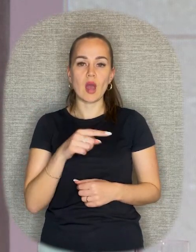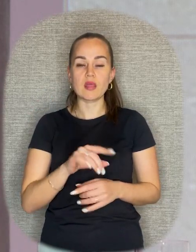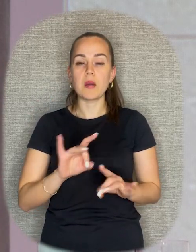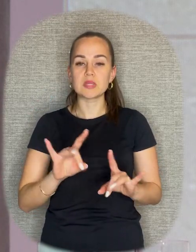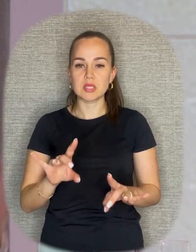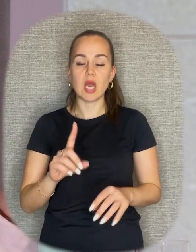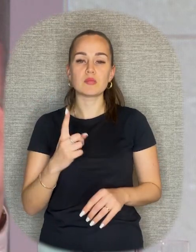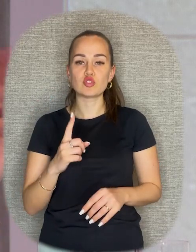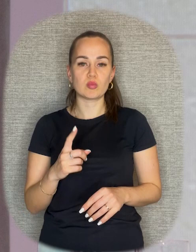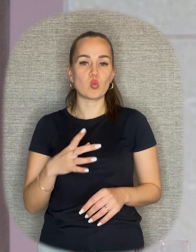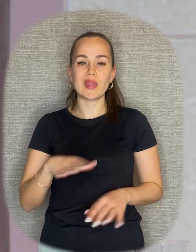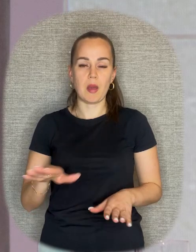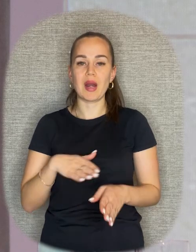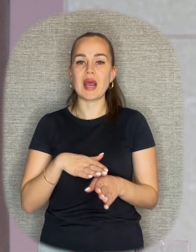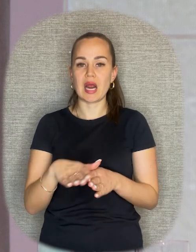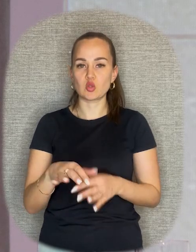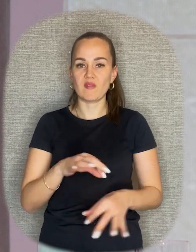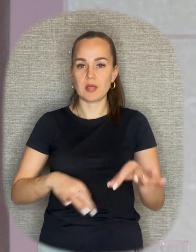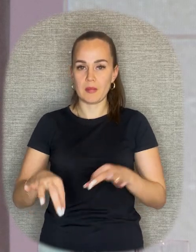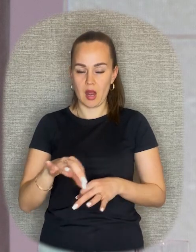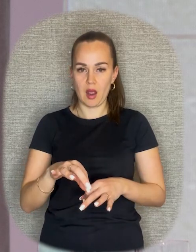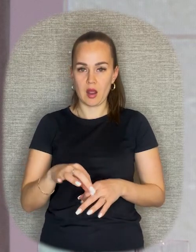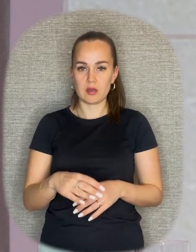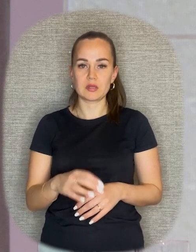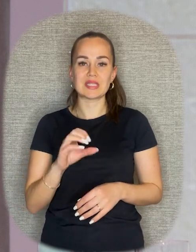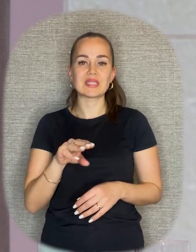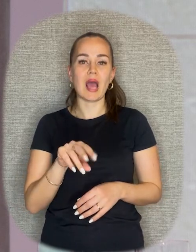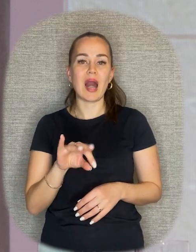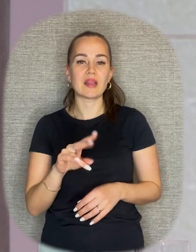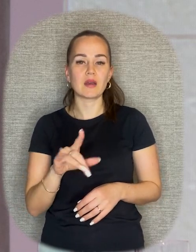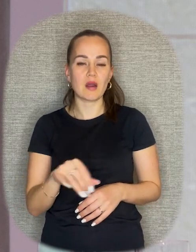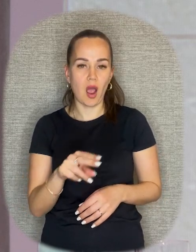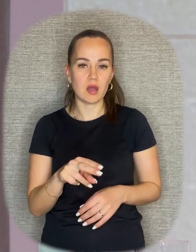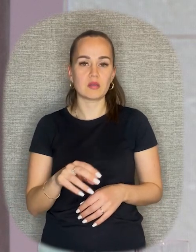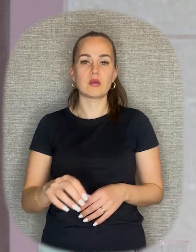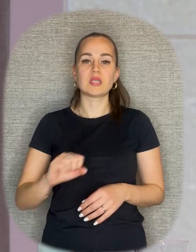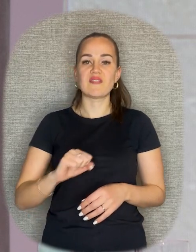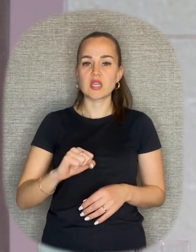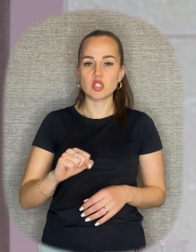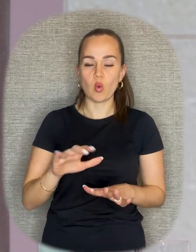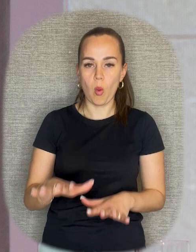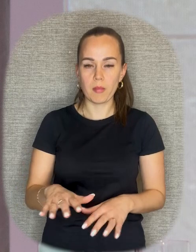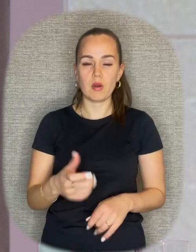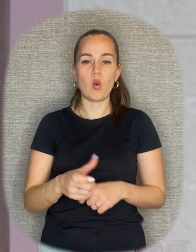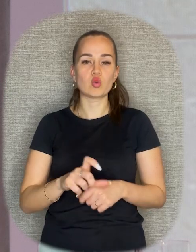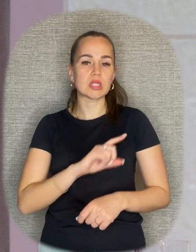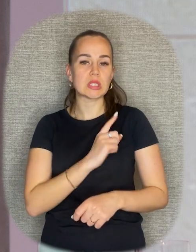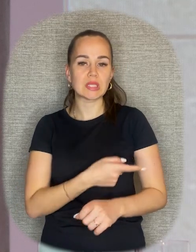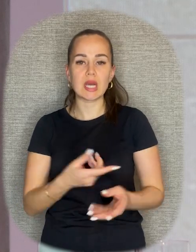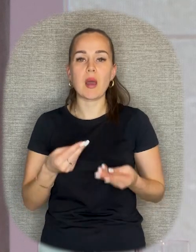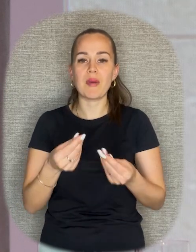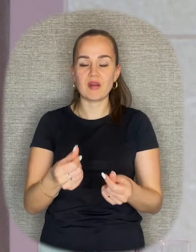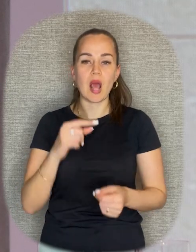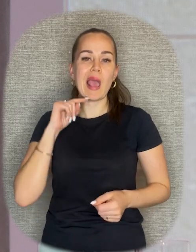вот от курки до курки хочется она как раз объясняет Почему не были реализованы проекты например в том же самом Сталинграде